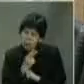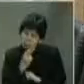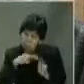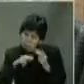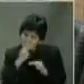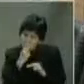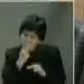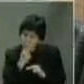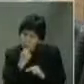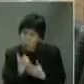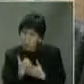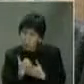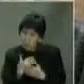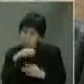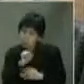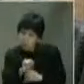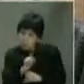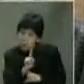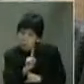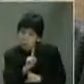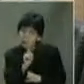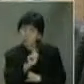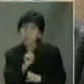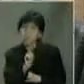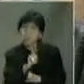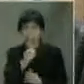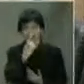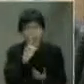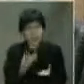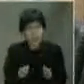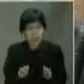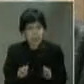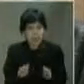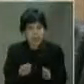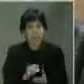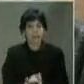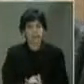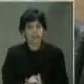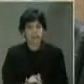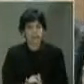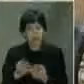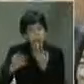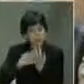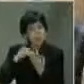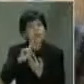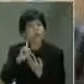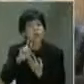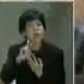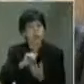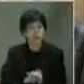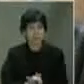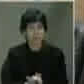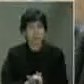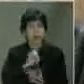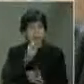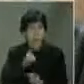ตรวจสอบเป็นไงจับไปจากบริเวณสามเหลี่ยมดินแดงเอาไปขังที่ไหนฮะเขาบ